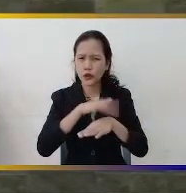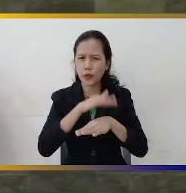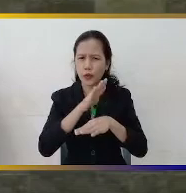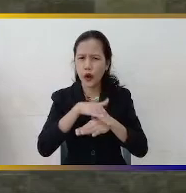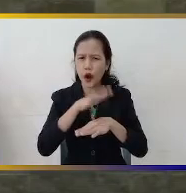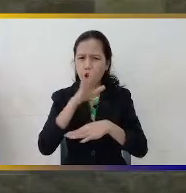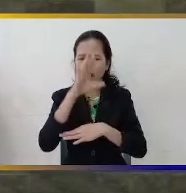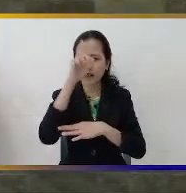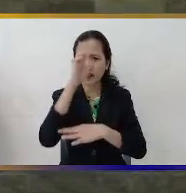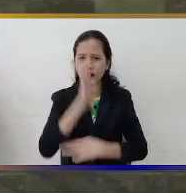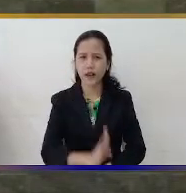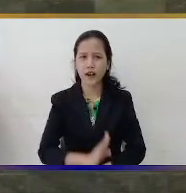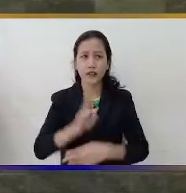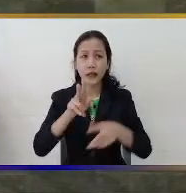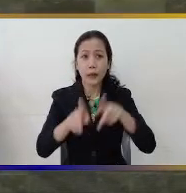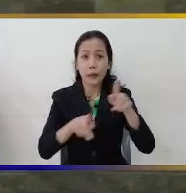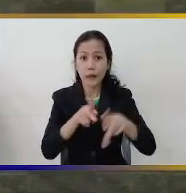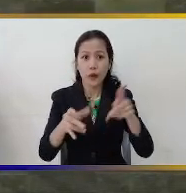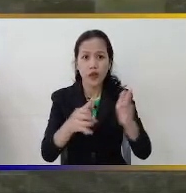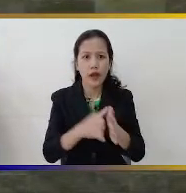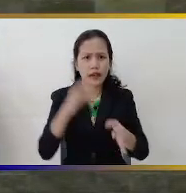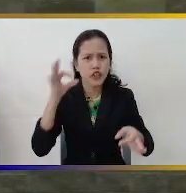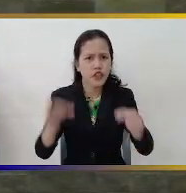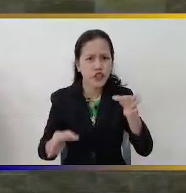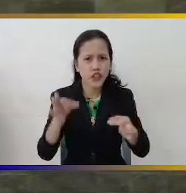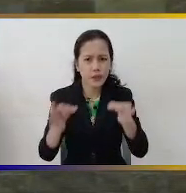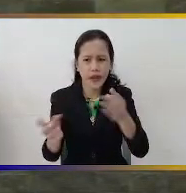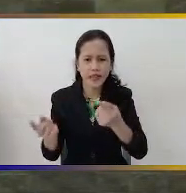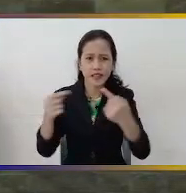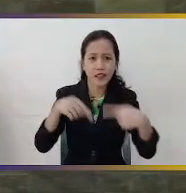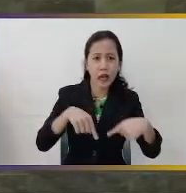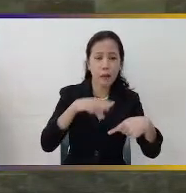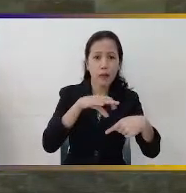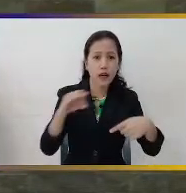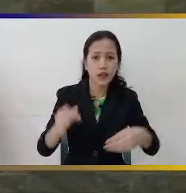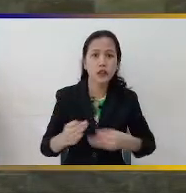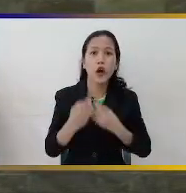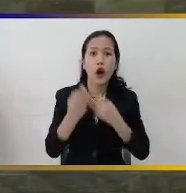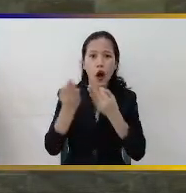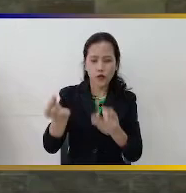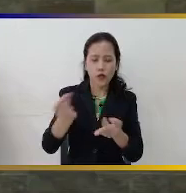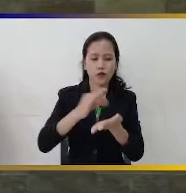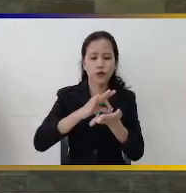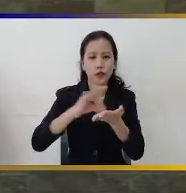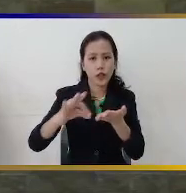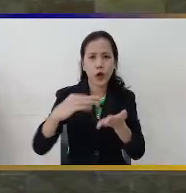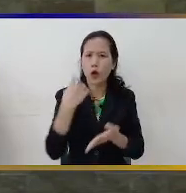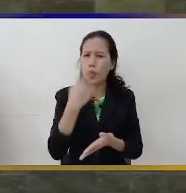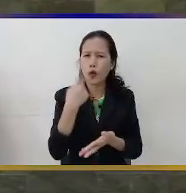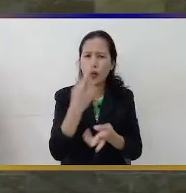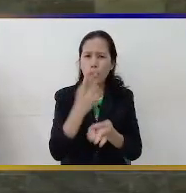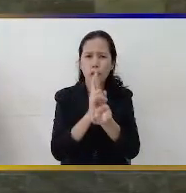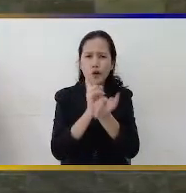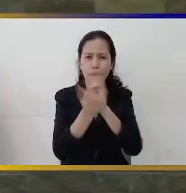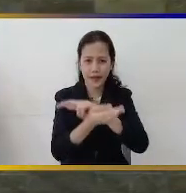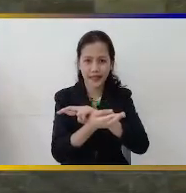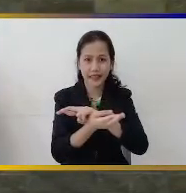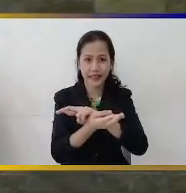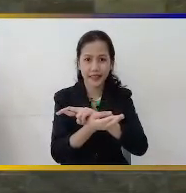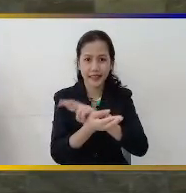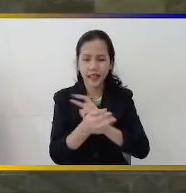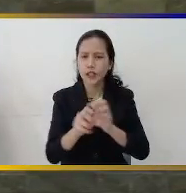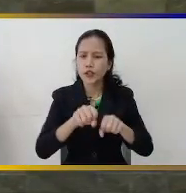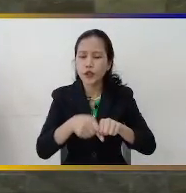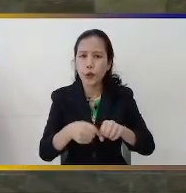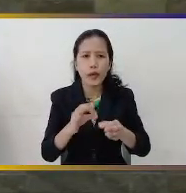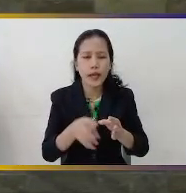people that judgment is coming and to offer pardon to all who repent. Now, kung inyo pong mapapansin dito po sa